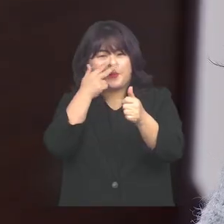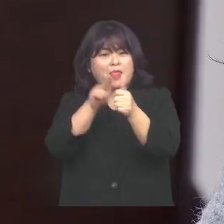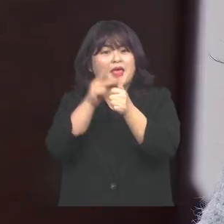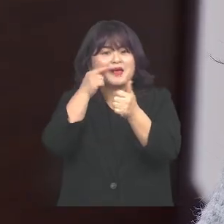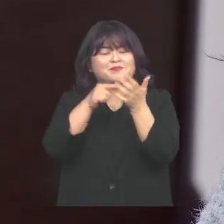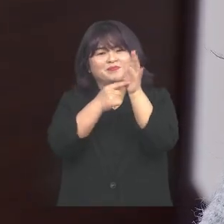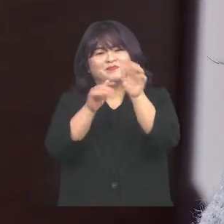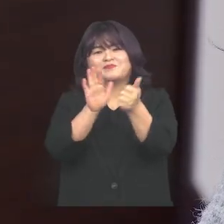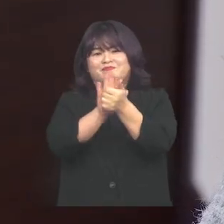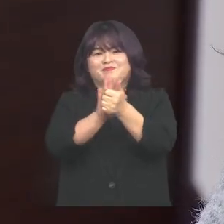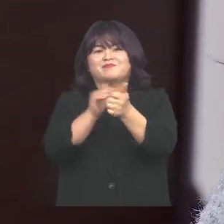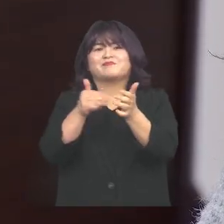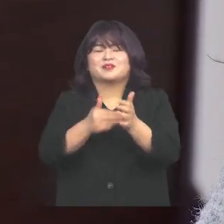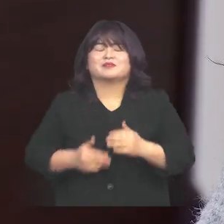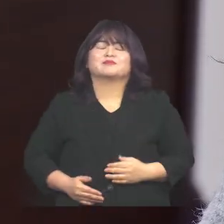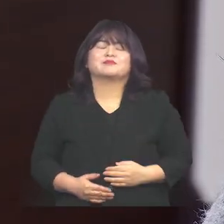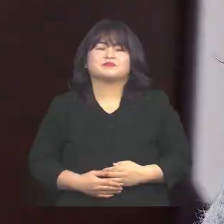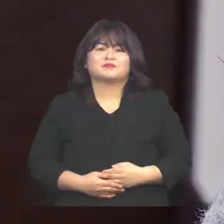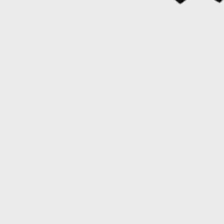학생들을 격려했습니다.